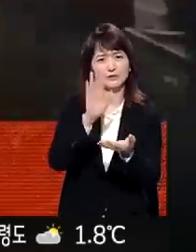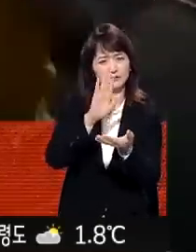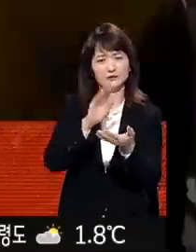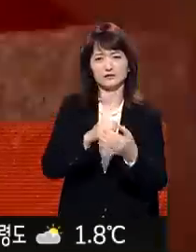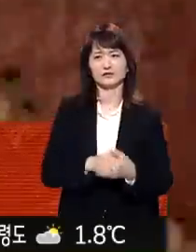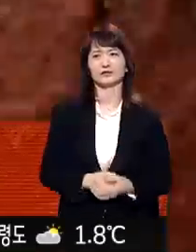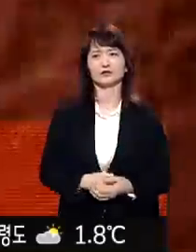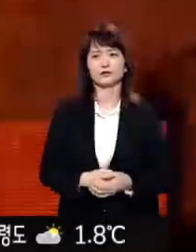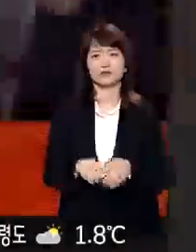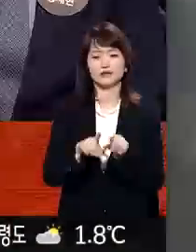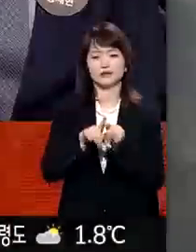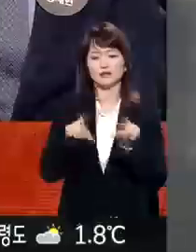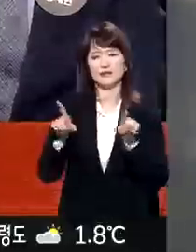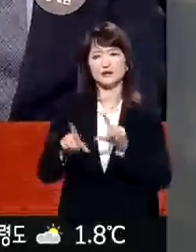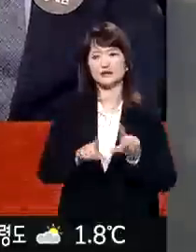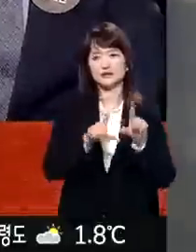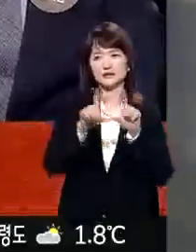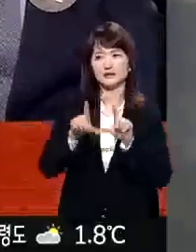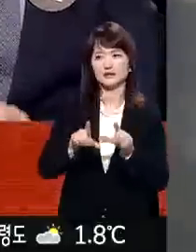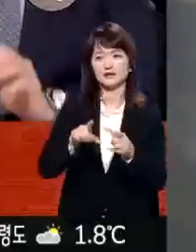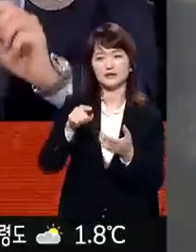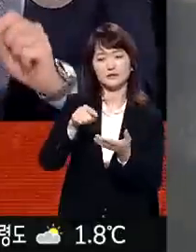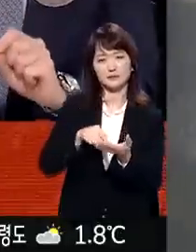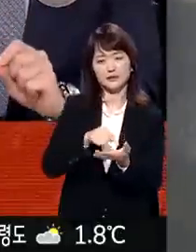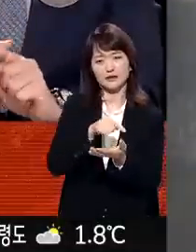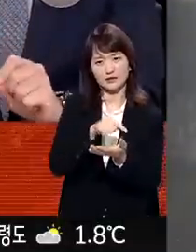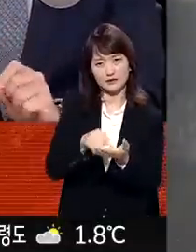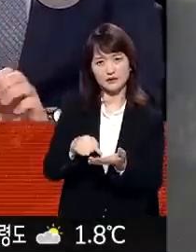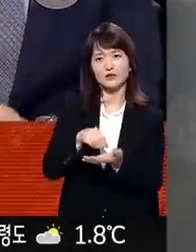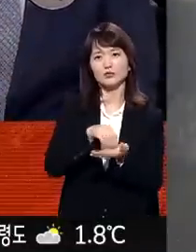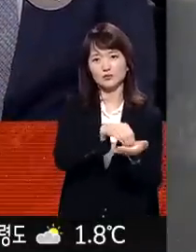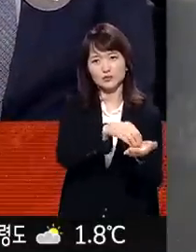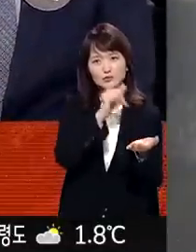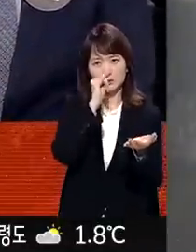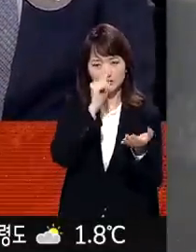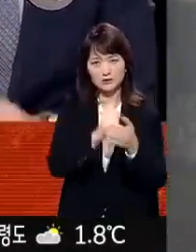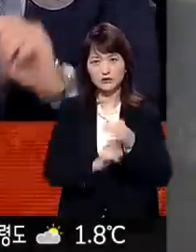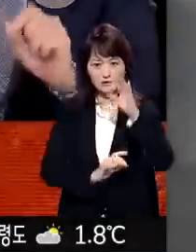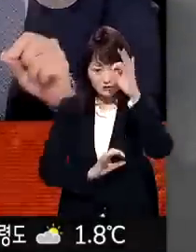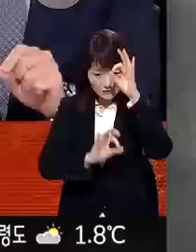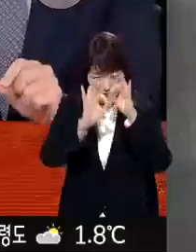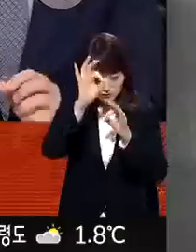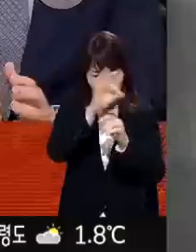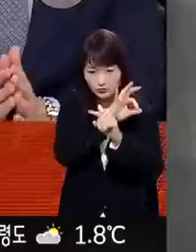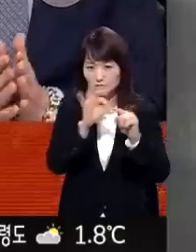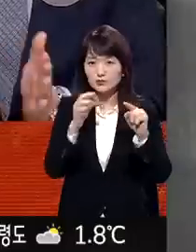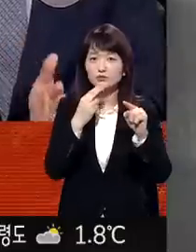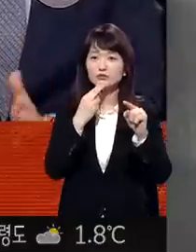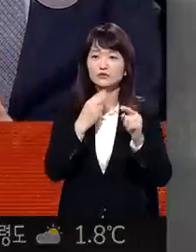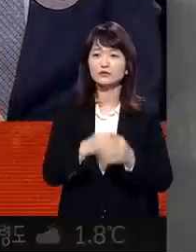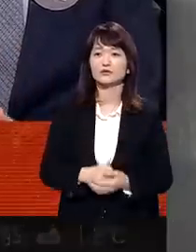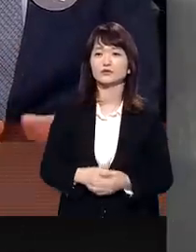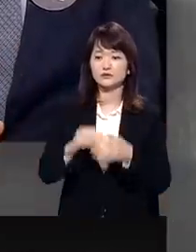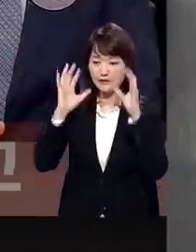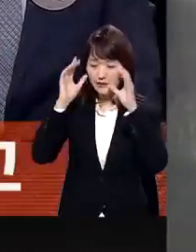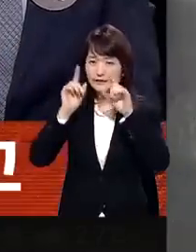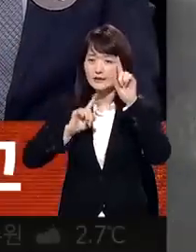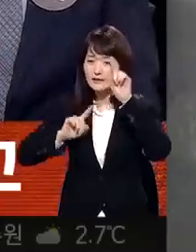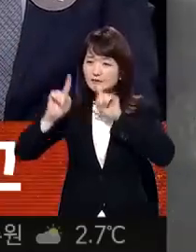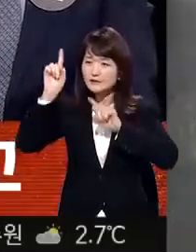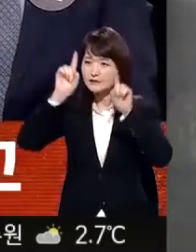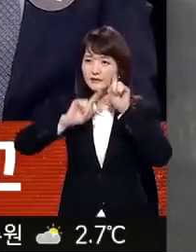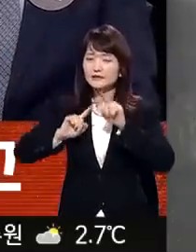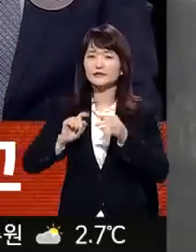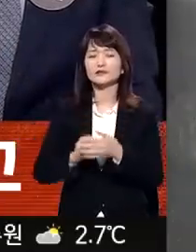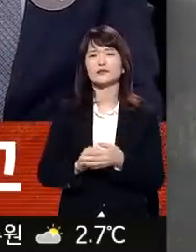일반적으로 일상생활 배상 책임보험이라는 걸 들고 있는데 저기서는 과실 비율이 안 나오는 거예요. 그래서 경찰 입장에서는 아이가 다쳤으니까 형사